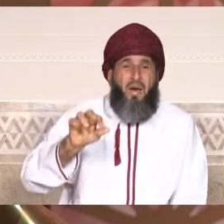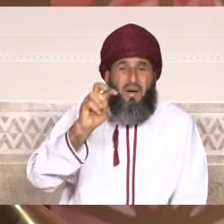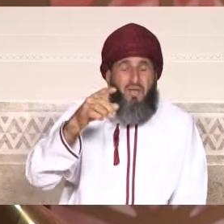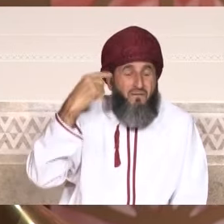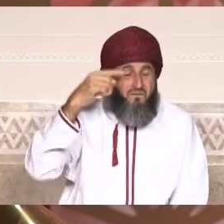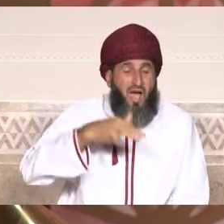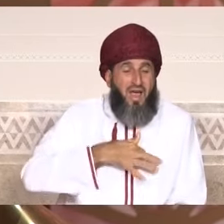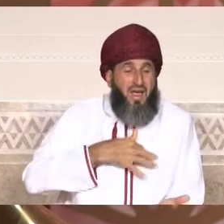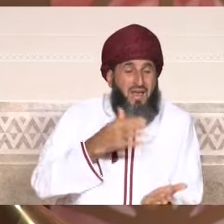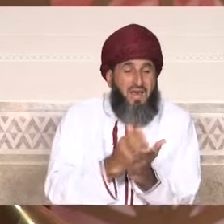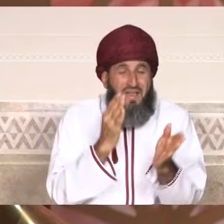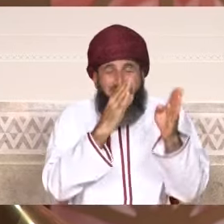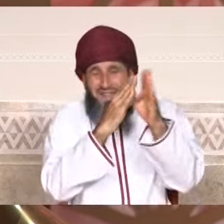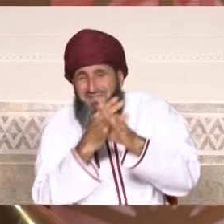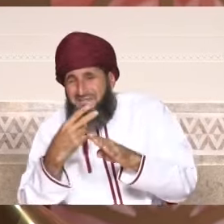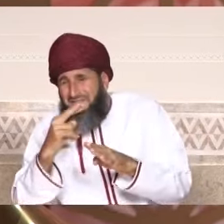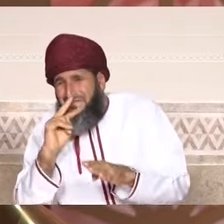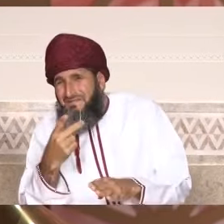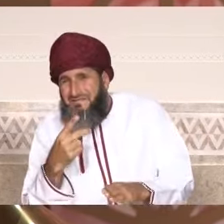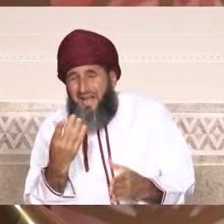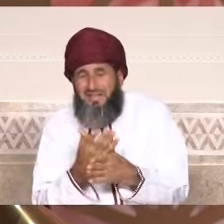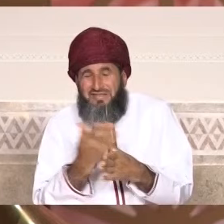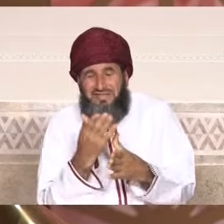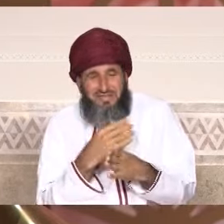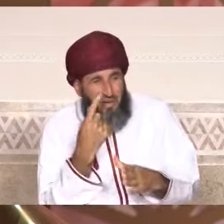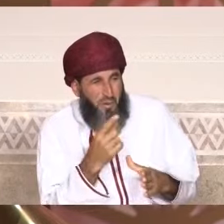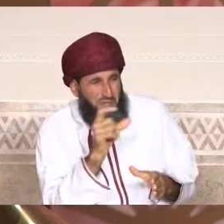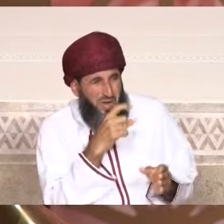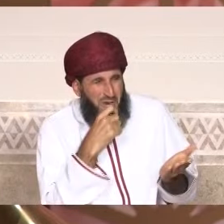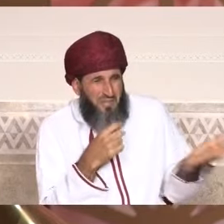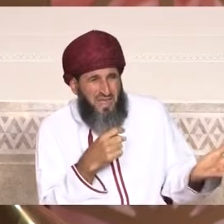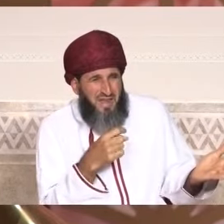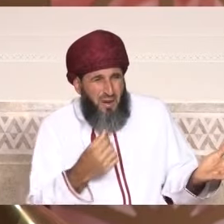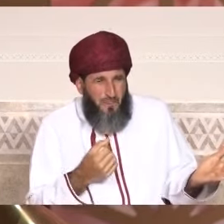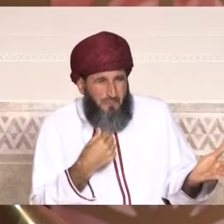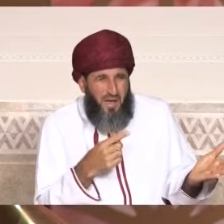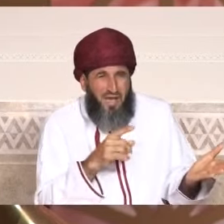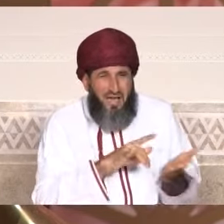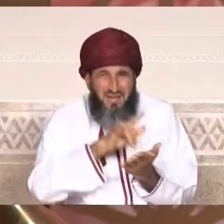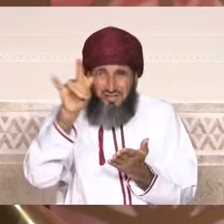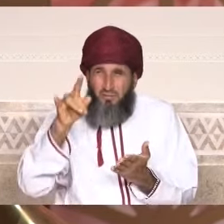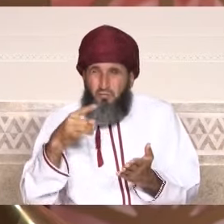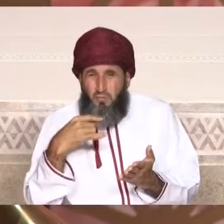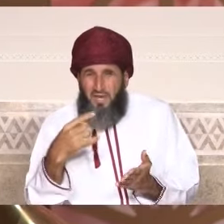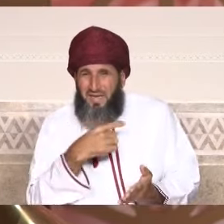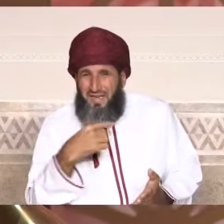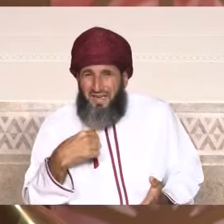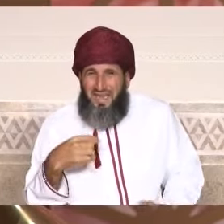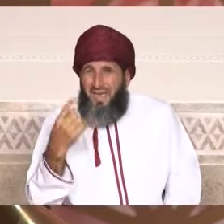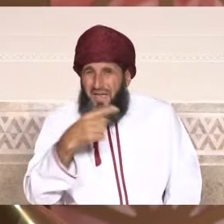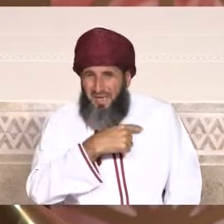من الاحتيال على أو الالتفاف على العبادة، فتكون الأجواء هنا على سبيل